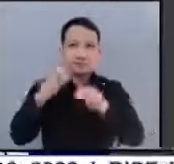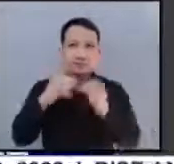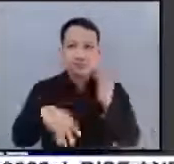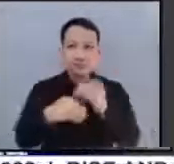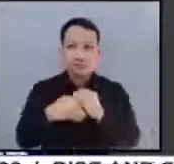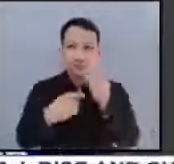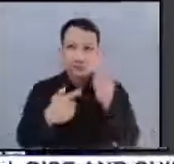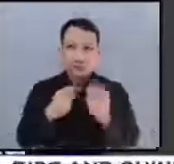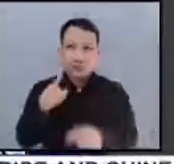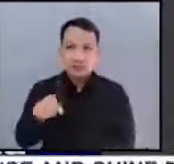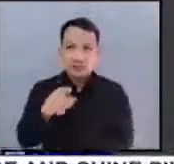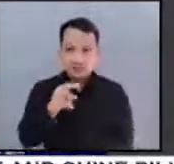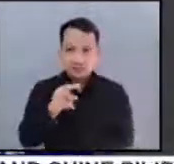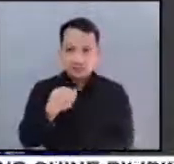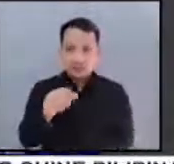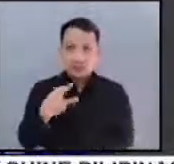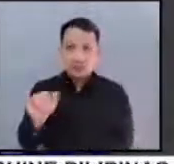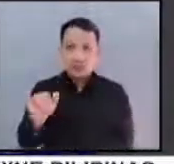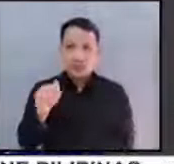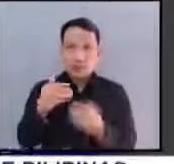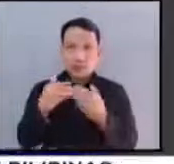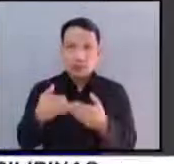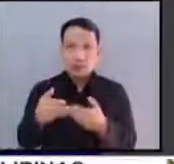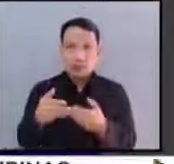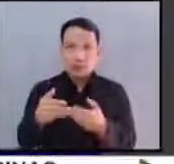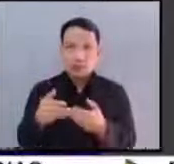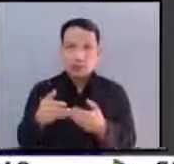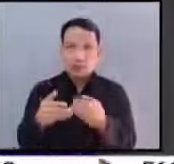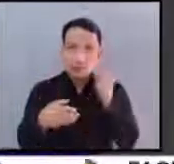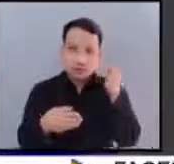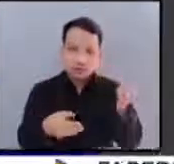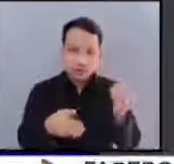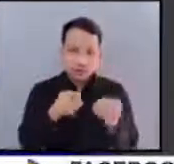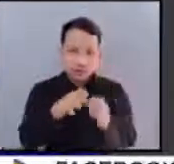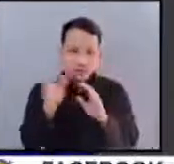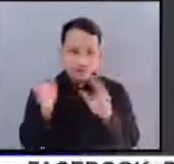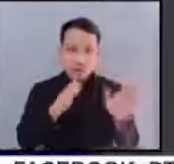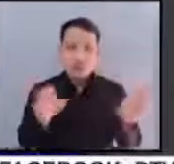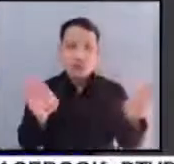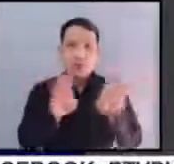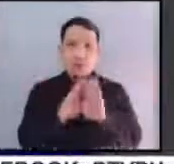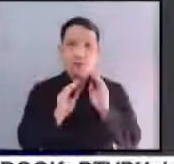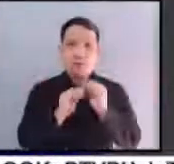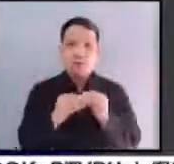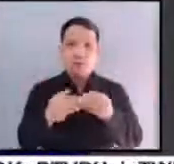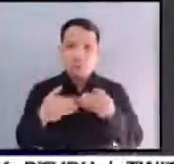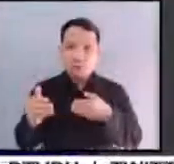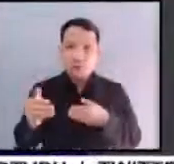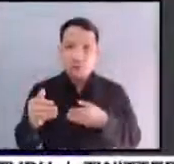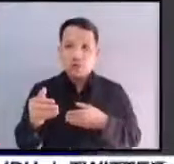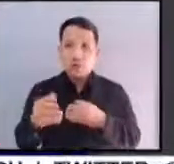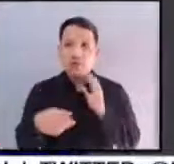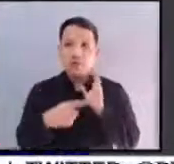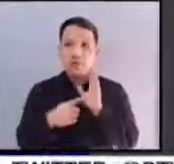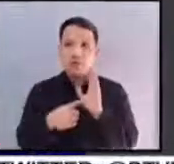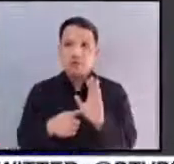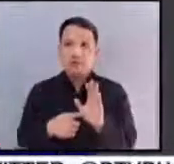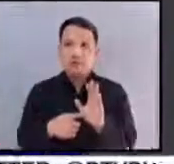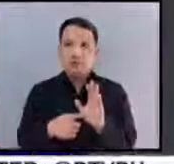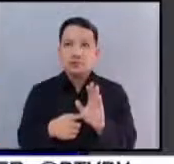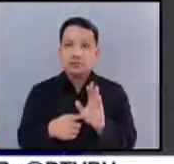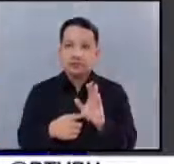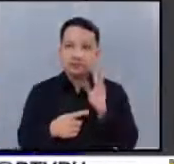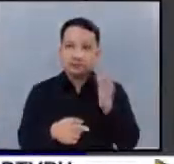Maymay. Dahil sa walang tigil na pag-ulan doon, agad na isinara ang main gate ng naturang irrigation canal upang